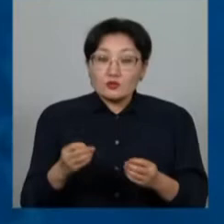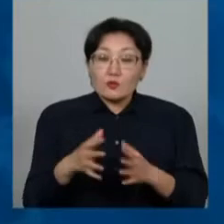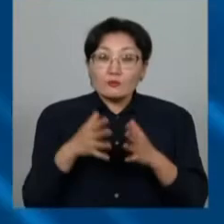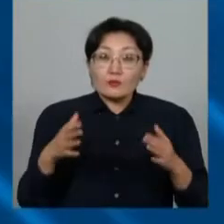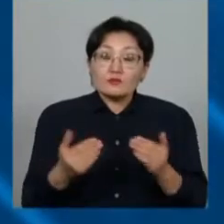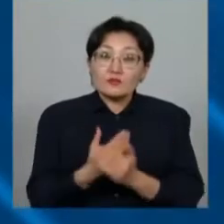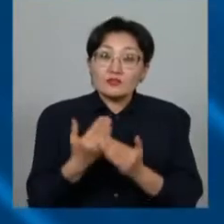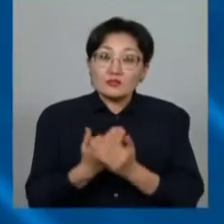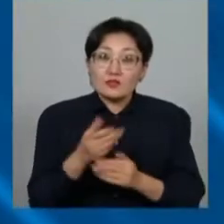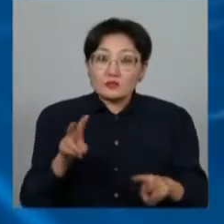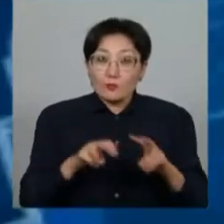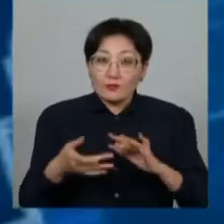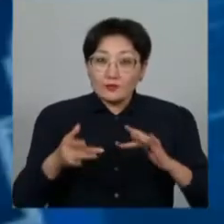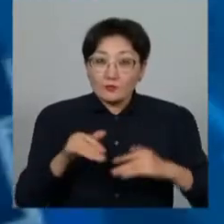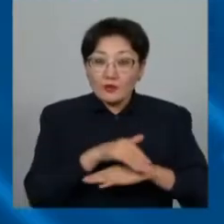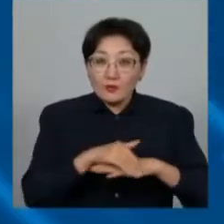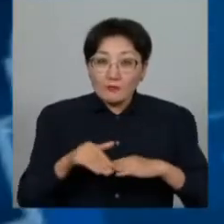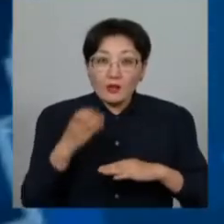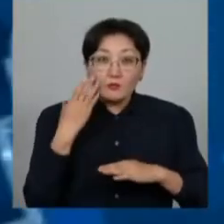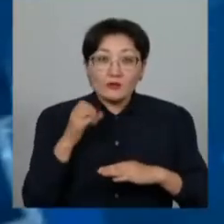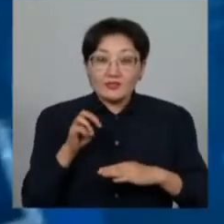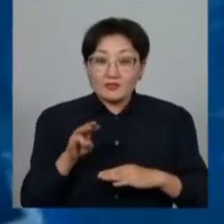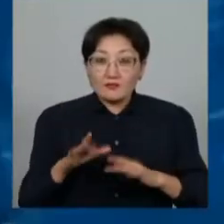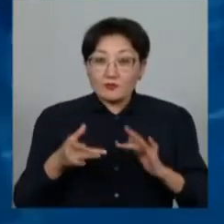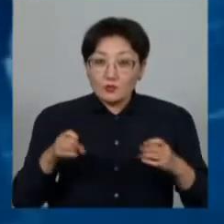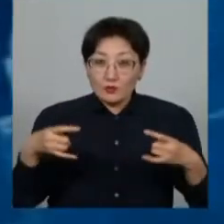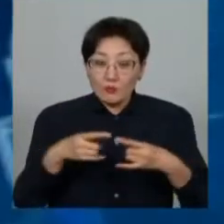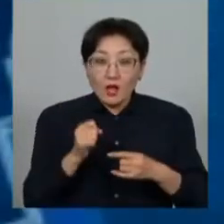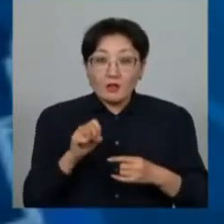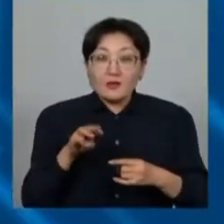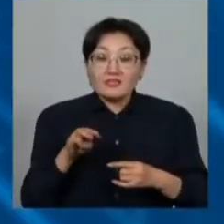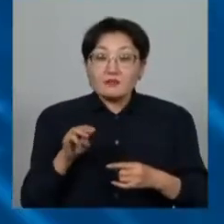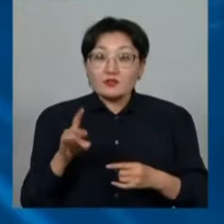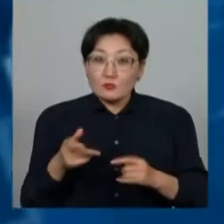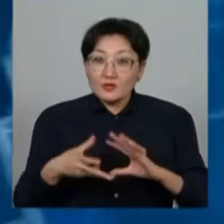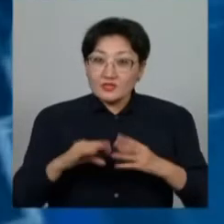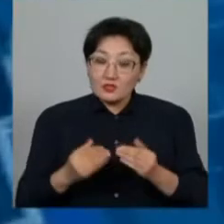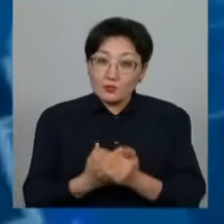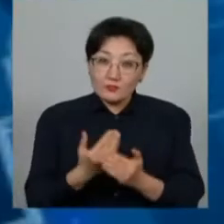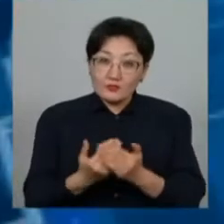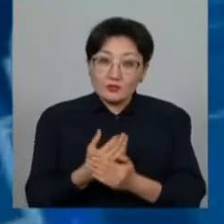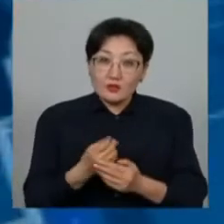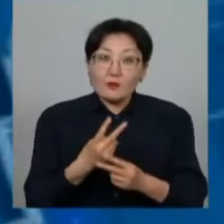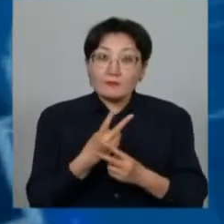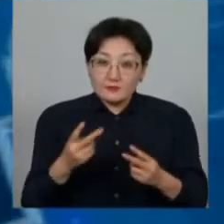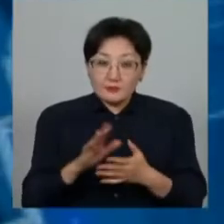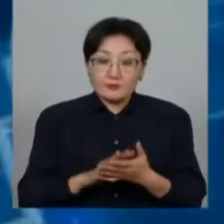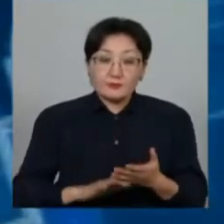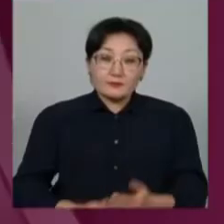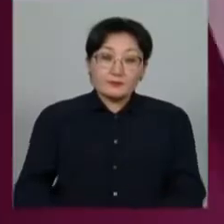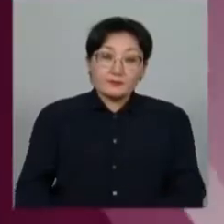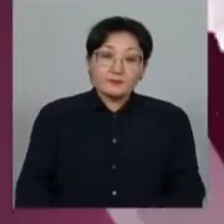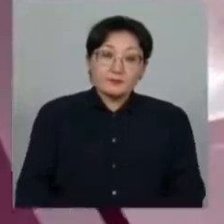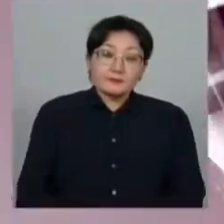больше новостей ищите на сайте almaty.tv и YouTube-канале Алматы ТВ News. Это итоговые новости, не переключайтесь.